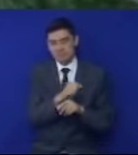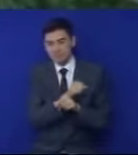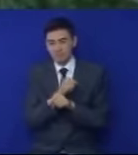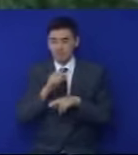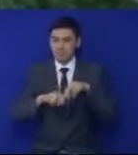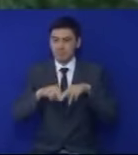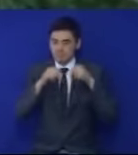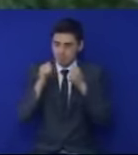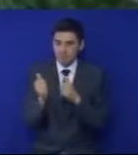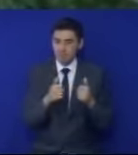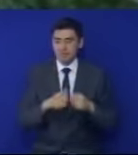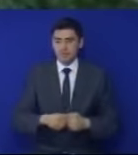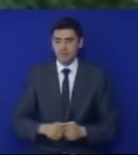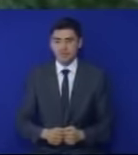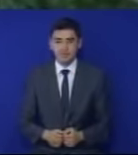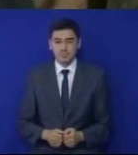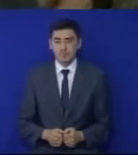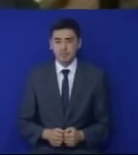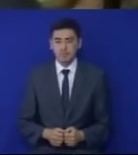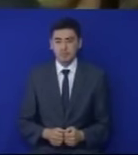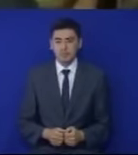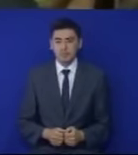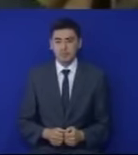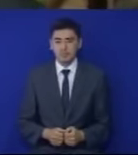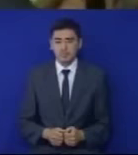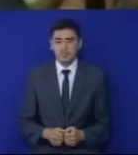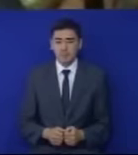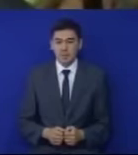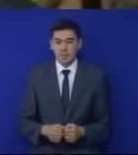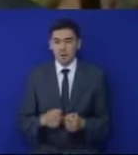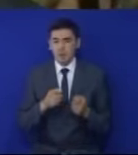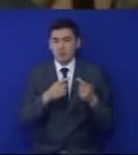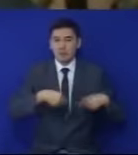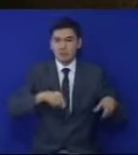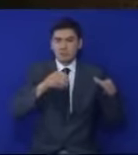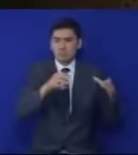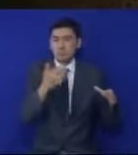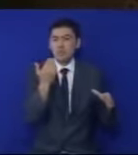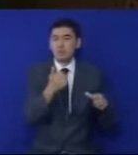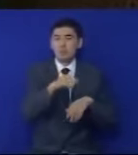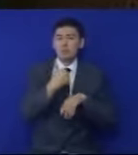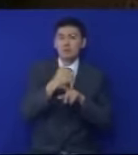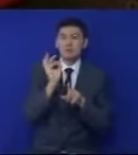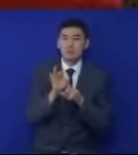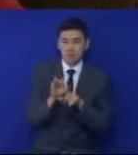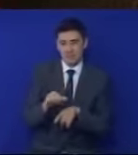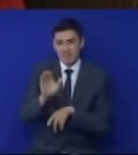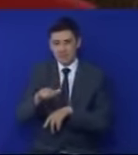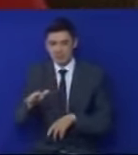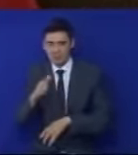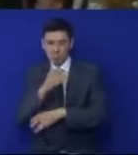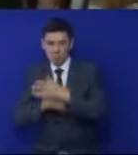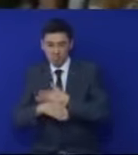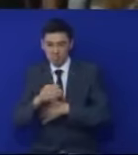Жылда осындай мерекелер бола берсін деп тілейміз енді. Қоғамдық бірлестіктің негізгі қызметі мүмкіндігі шектеулі балаларға